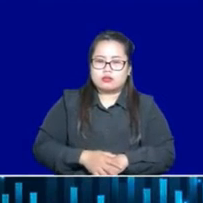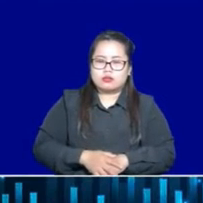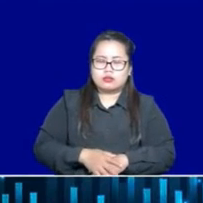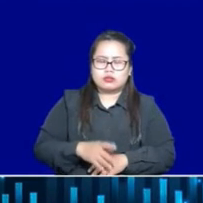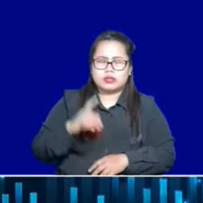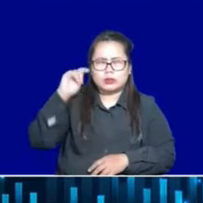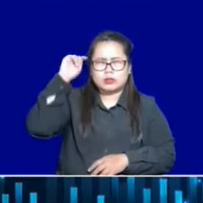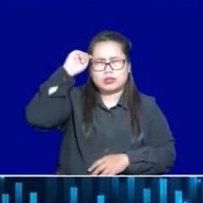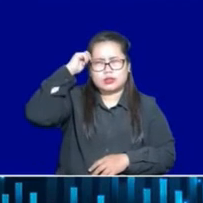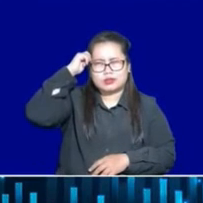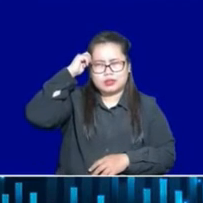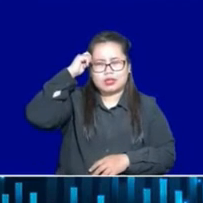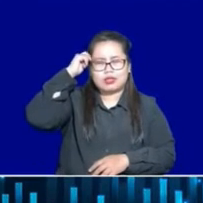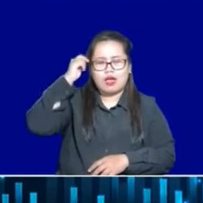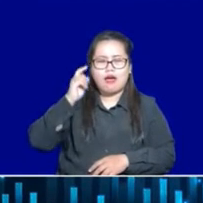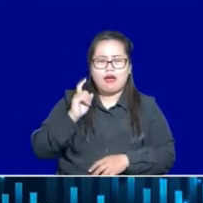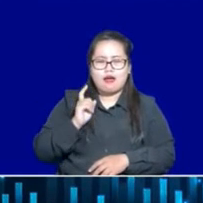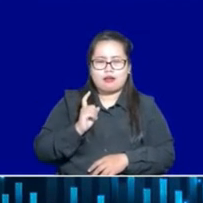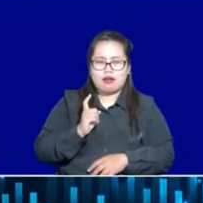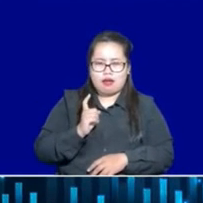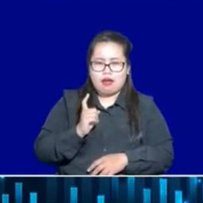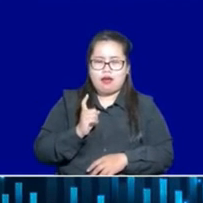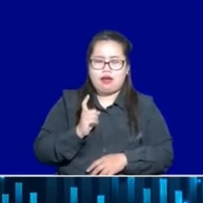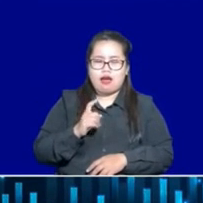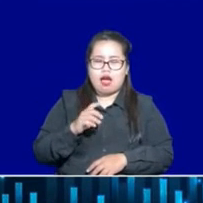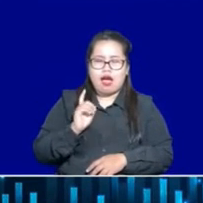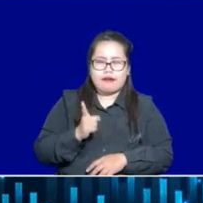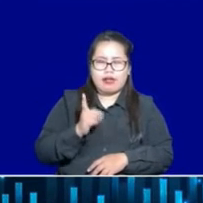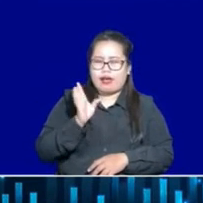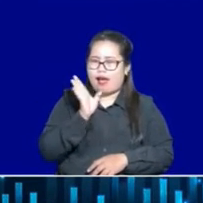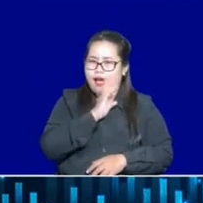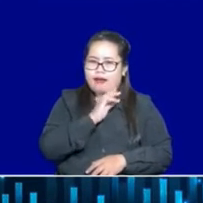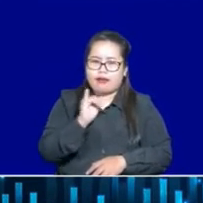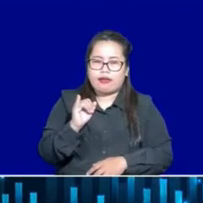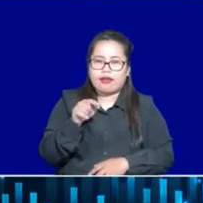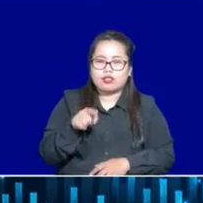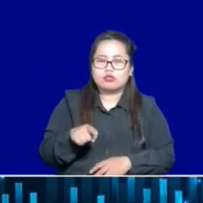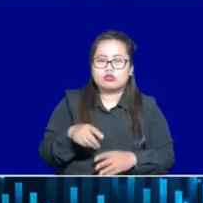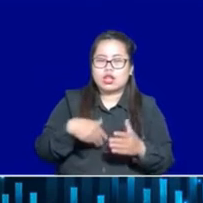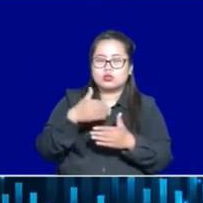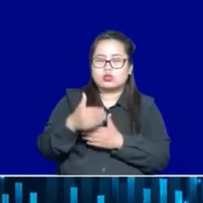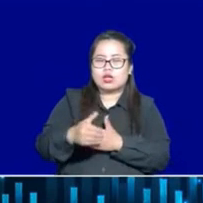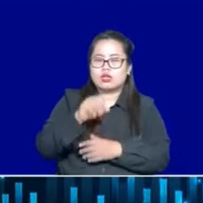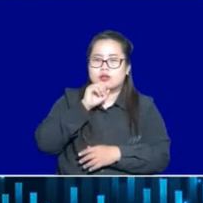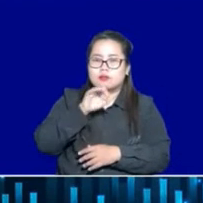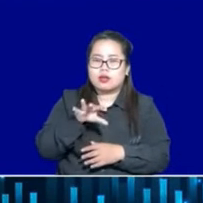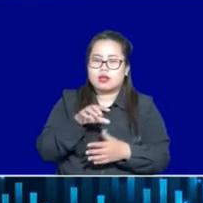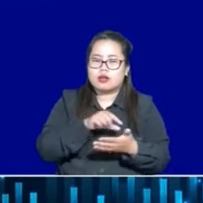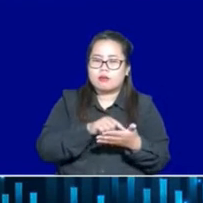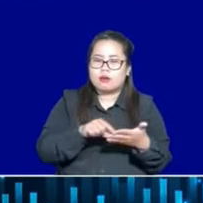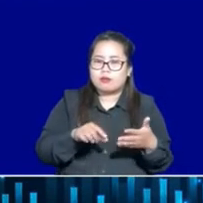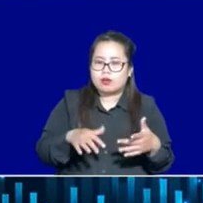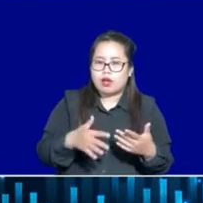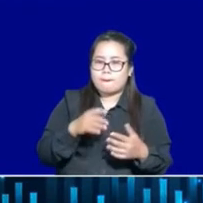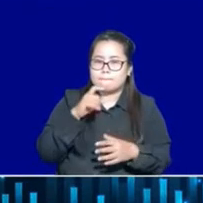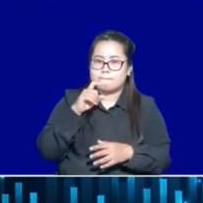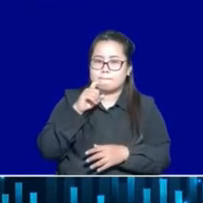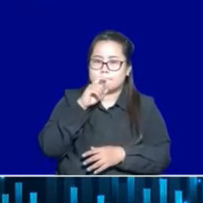soal apa sih yang aneh dengan yang kemudian dinamakan oleh Pak